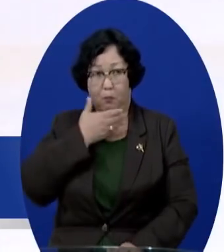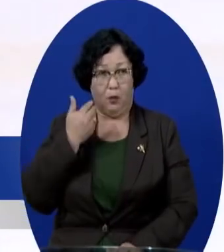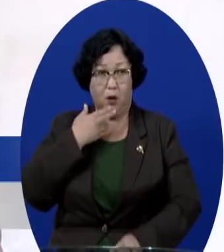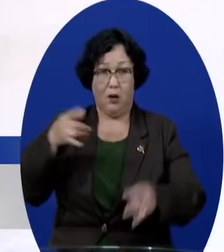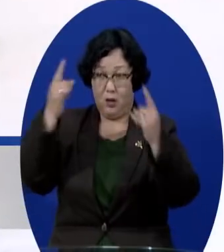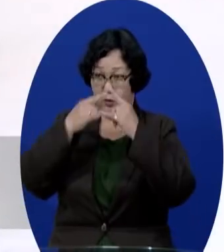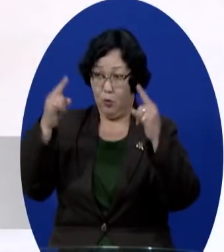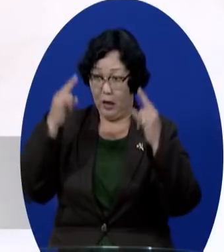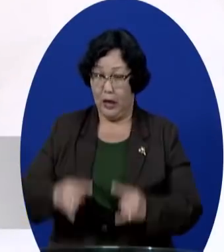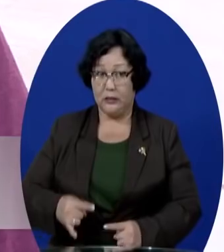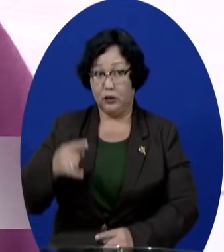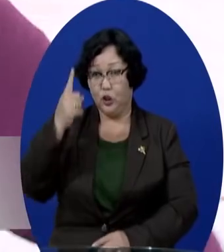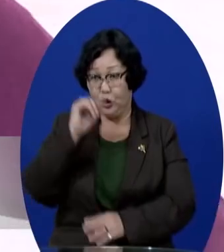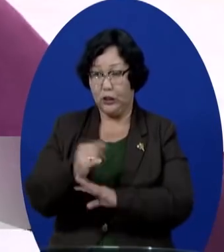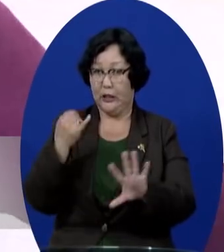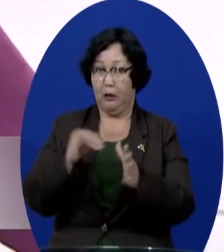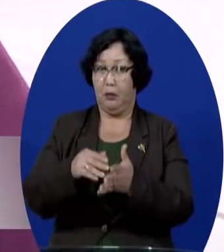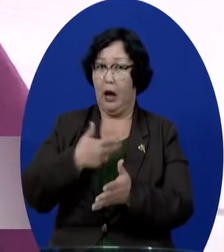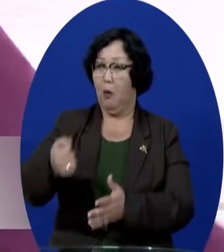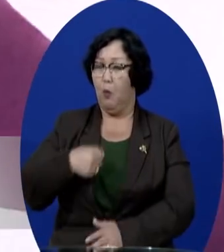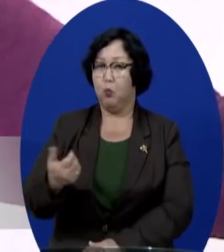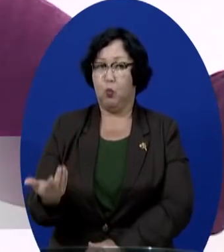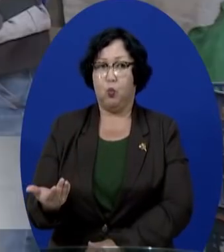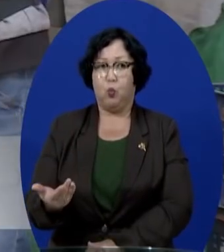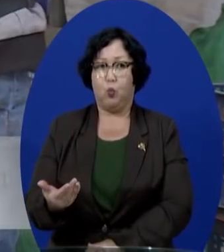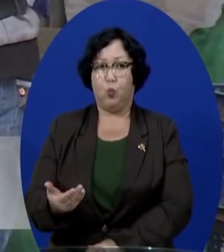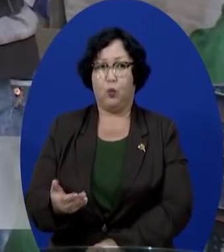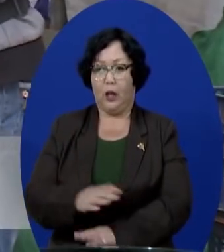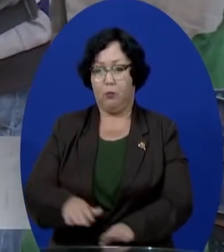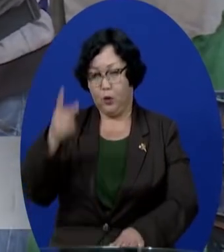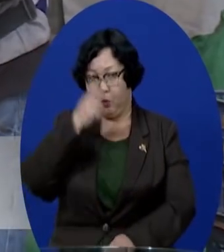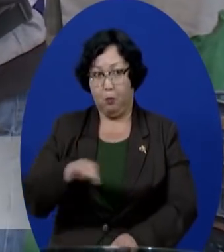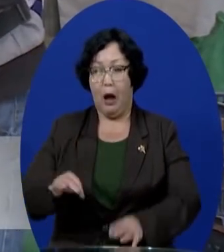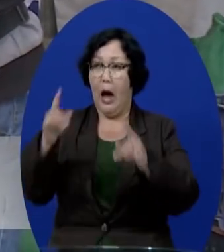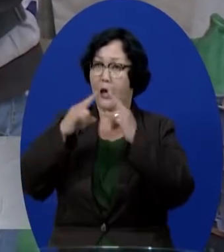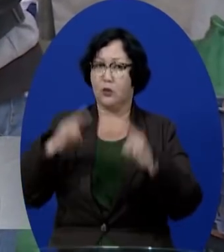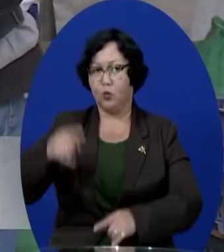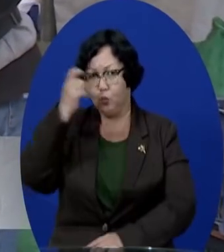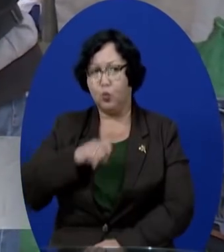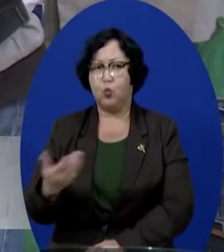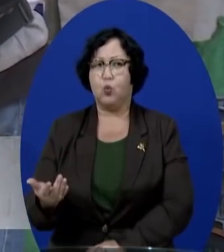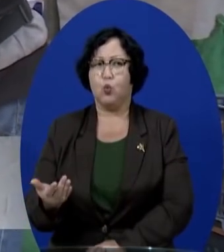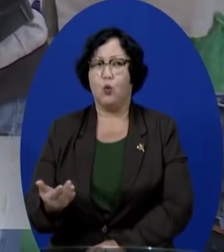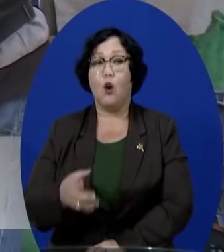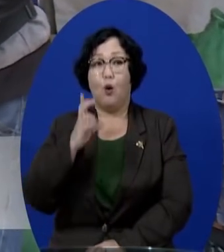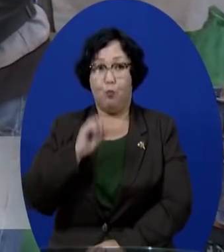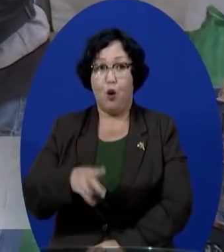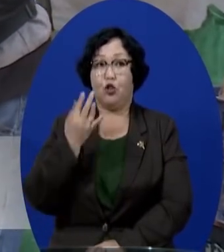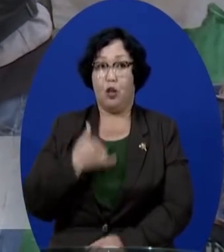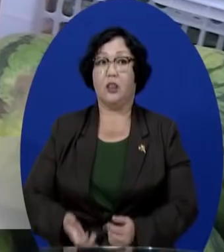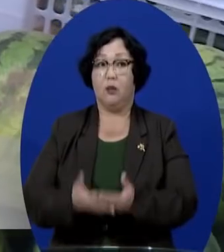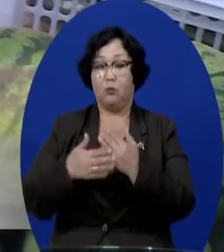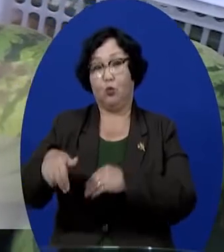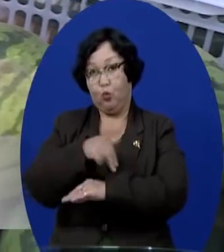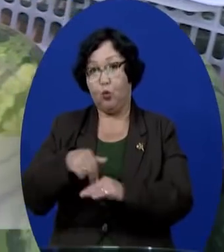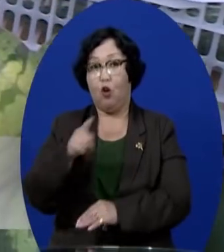биш юм уу? Өдрийн түрээс нь 60,000 шүү. Талбайнууд түрээс л байхгүй зөвхөн асарын түрээс. Өрхийн тариаланчдын тухайд яг бодтоо дэмжлэг дүүрэг хороо